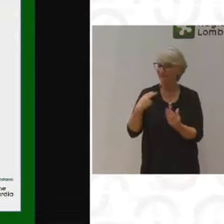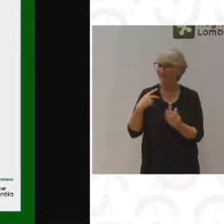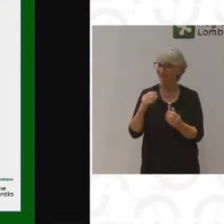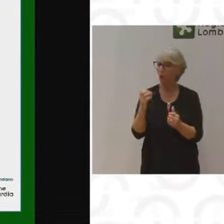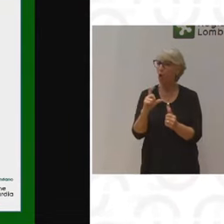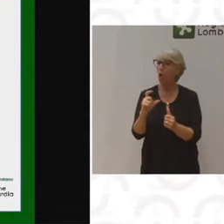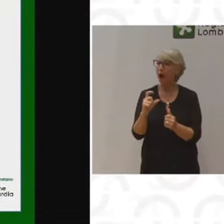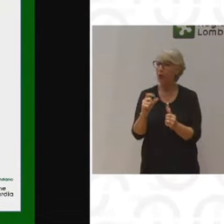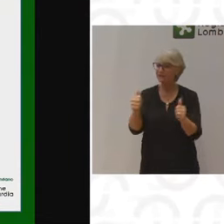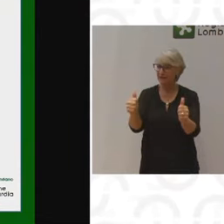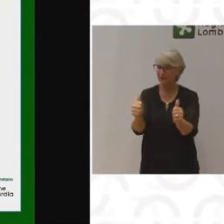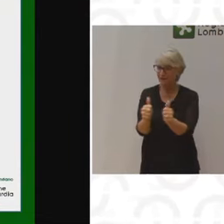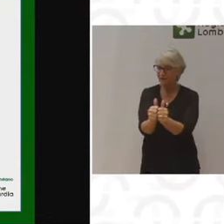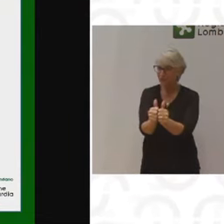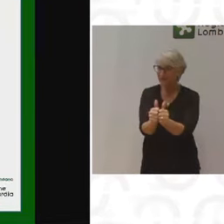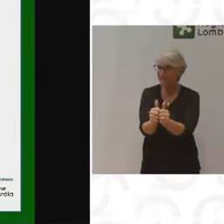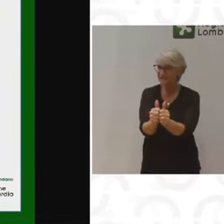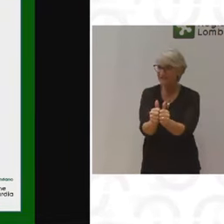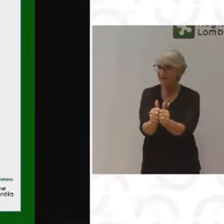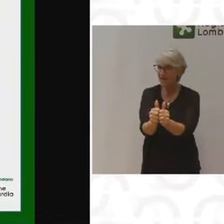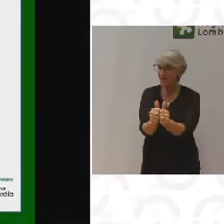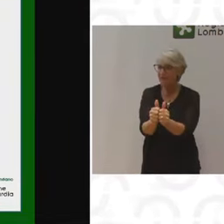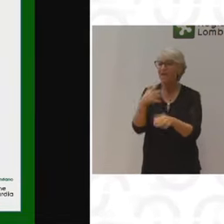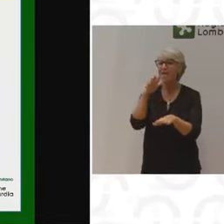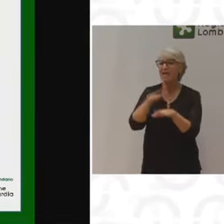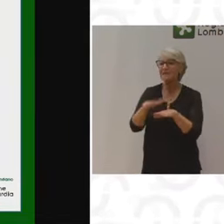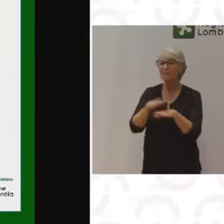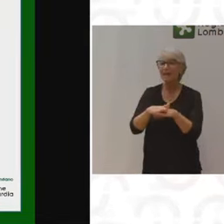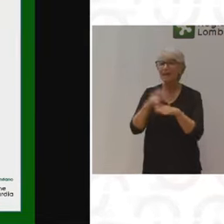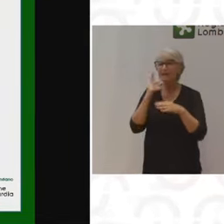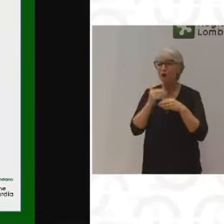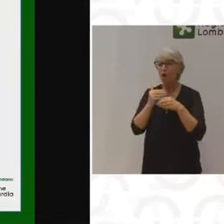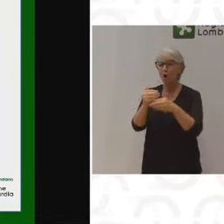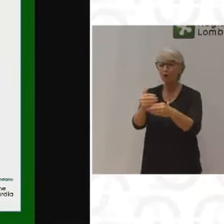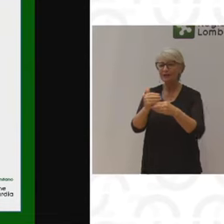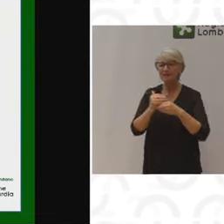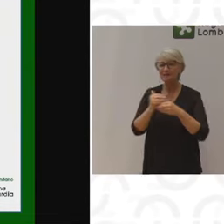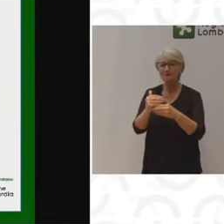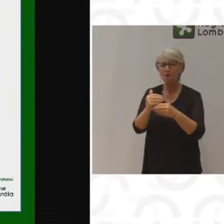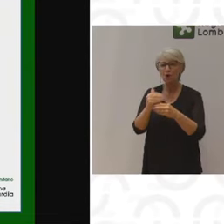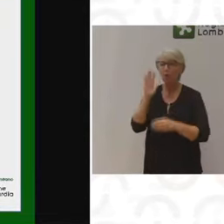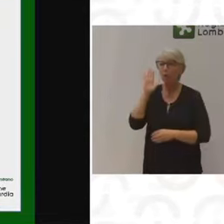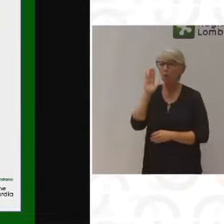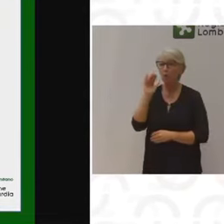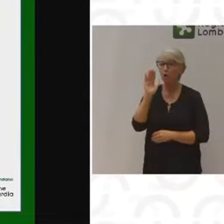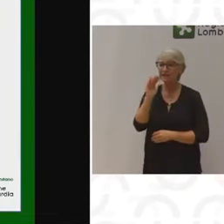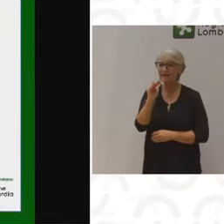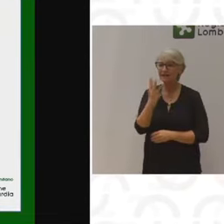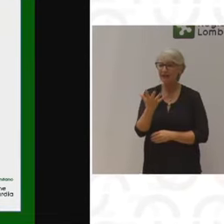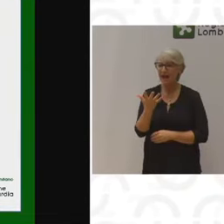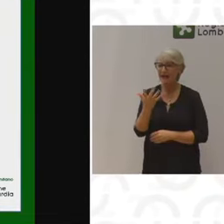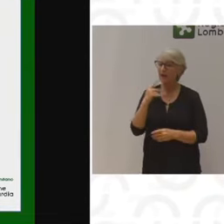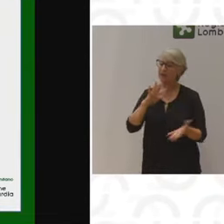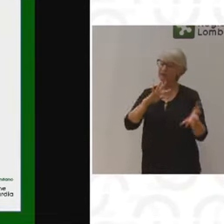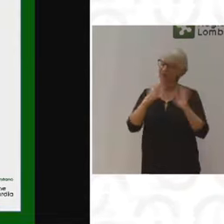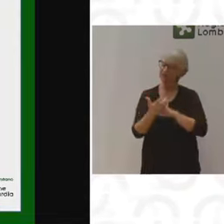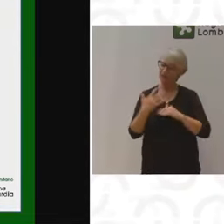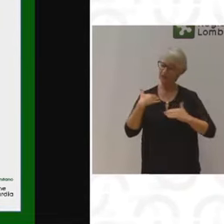il co-housing, l'housing è innanzitutto un'esperienza di condivisione della quotidianità. Diventare